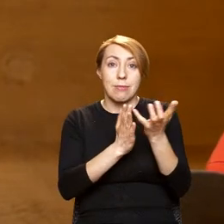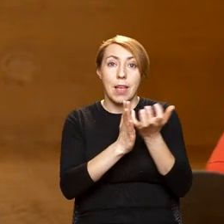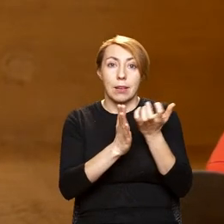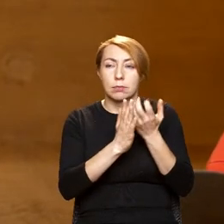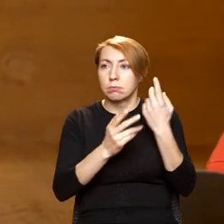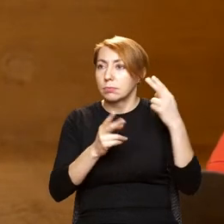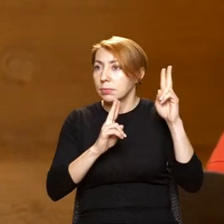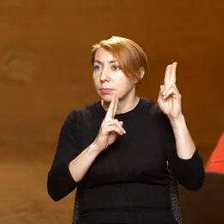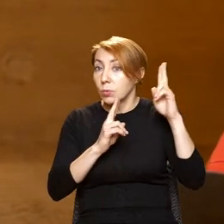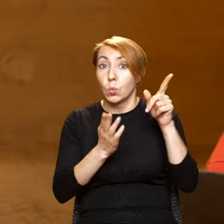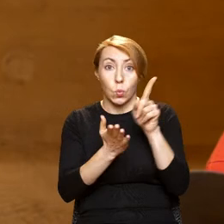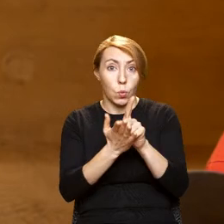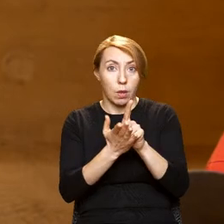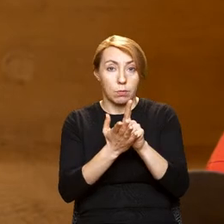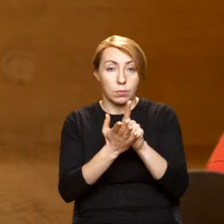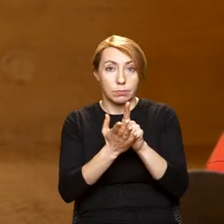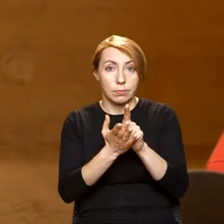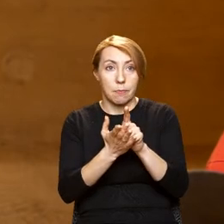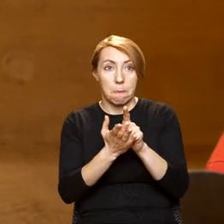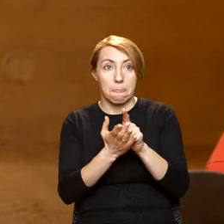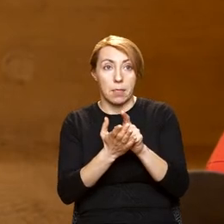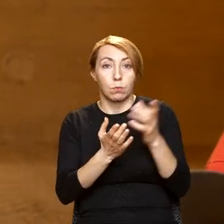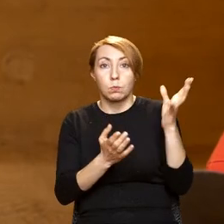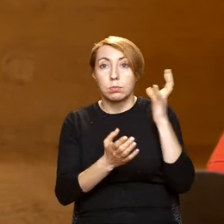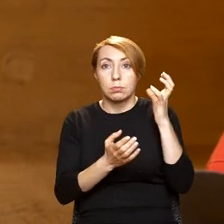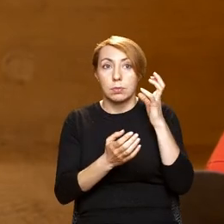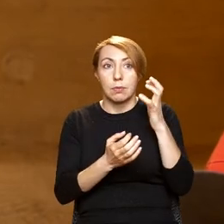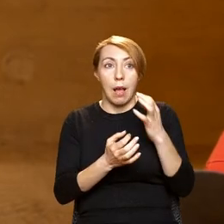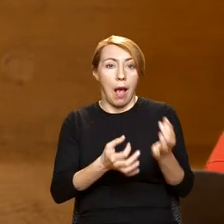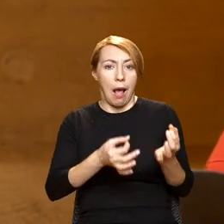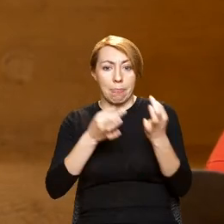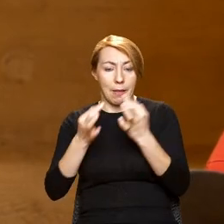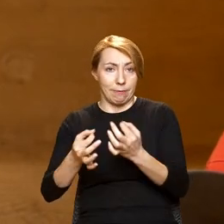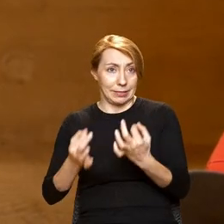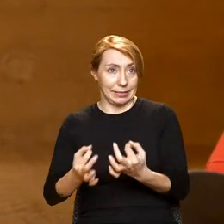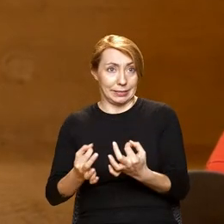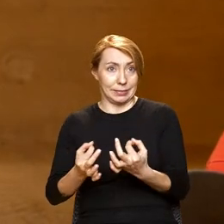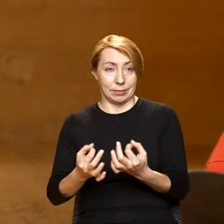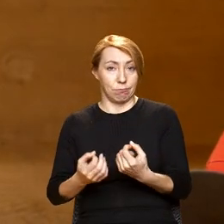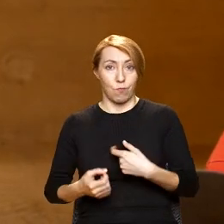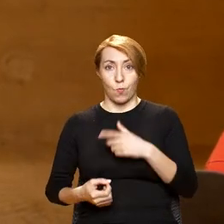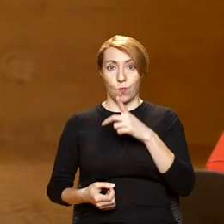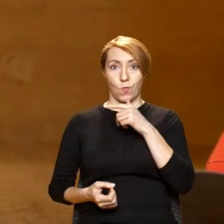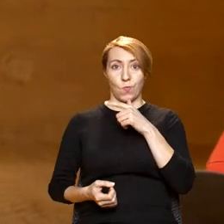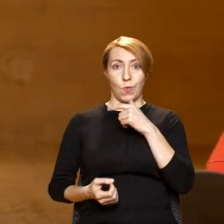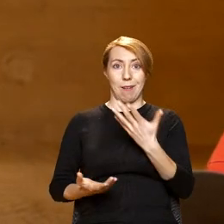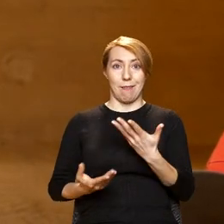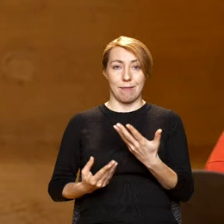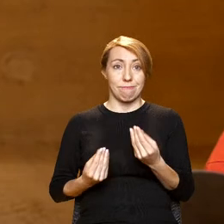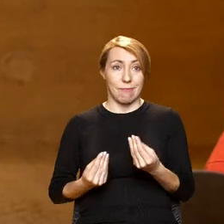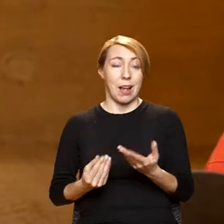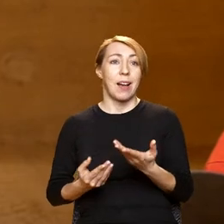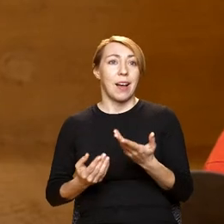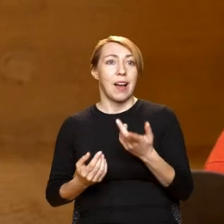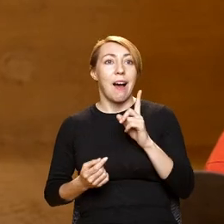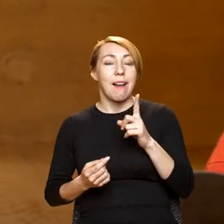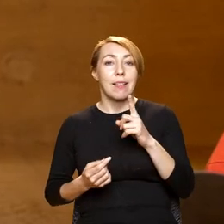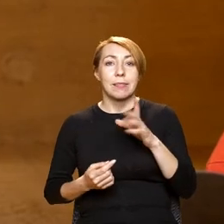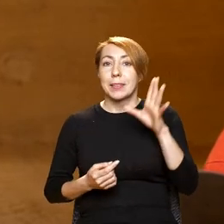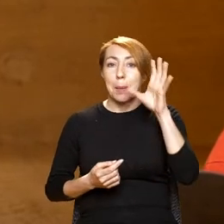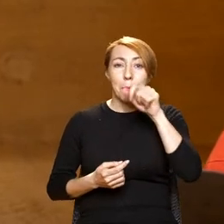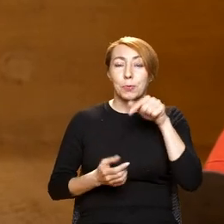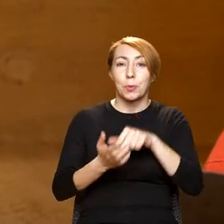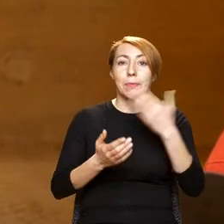dało się odtworzyć, to nawet dzisiaj budzą nasz podziw. Natomiast nie zapominajmy, że były to